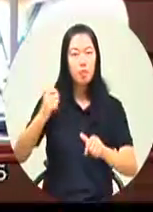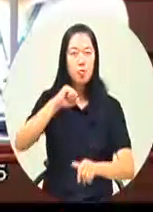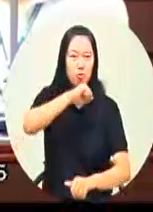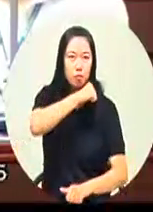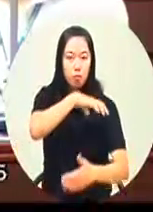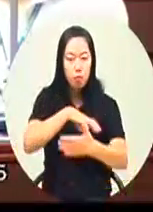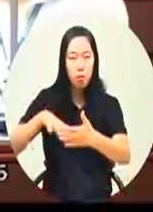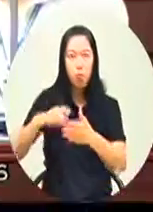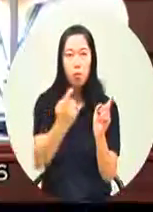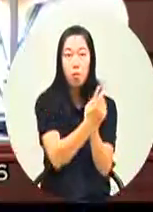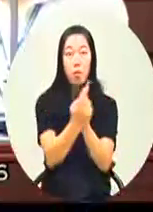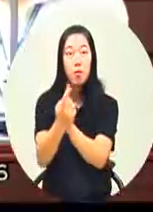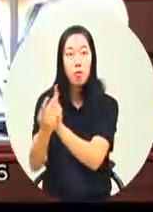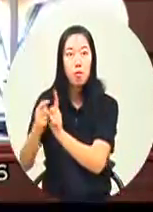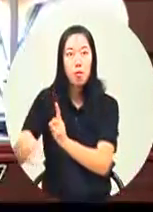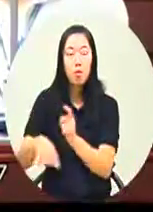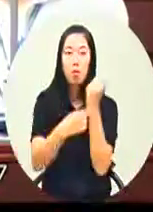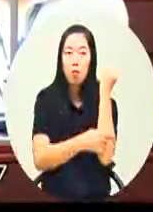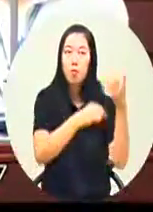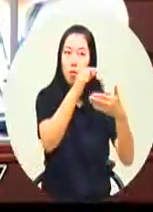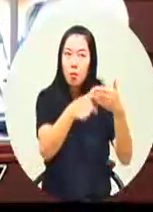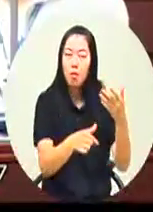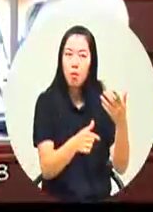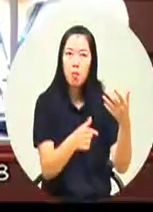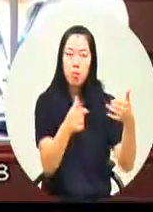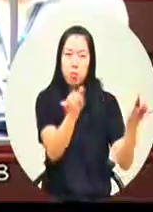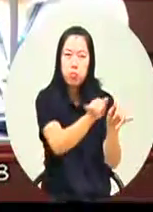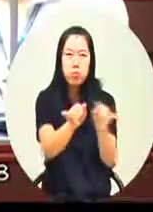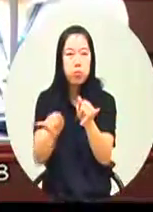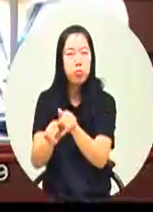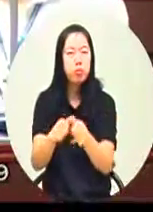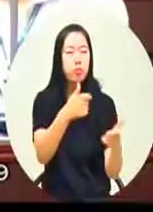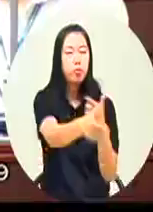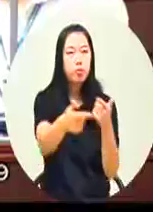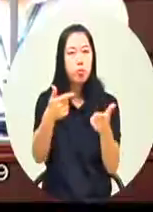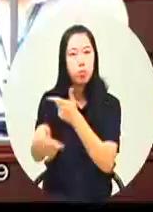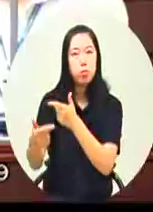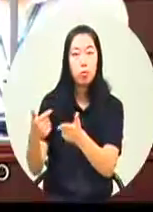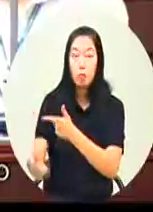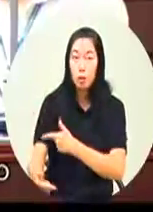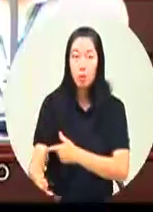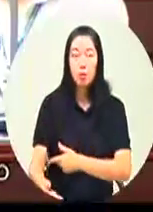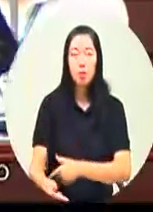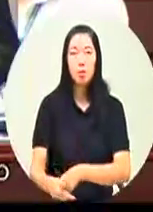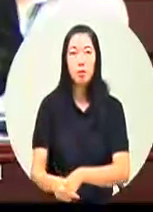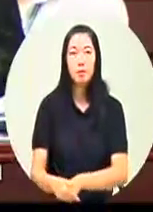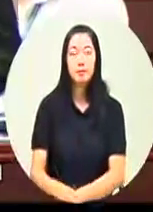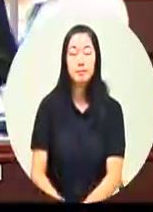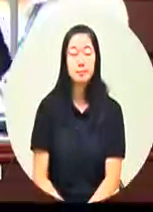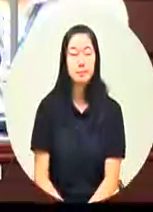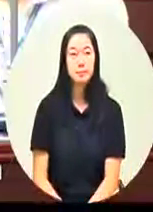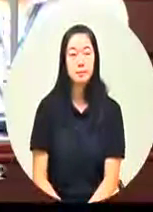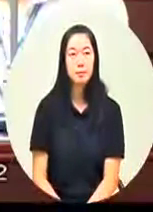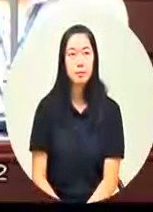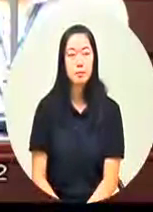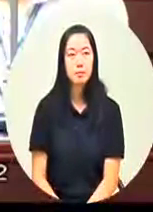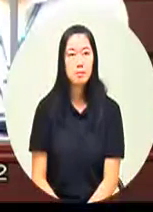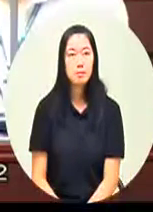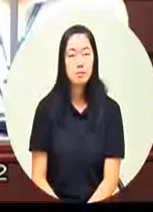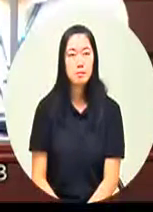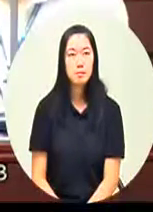们法规的不符合实际的这种限制，